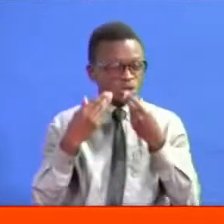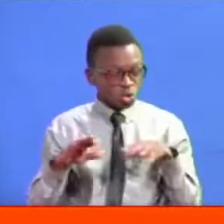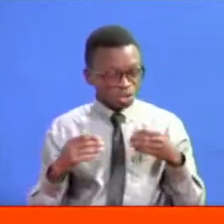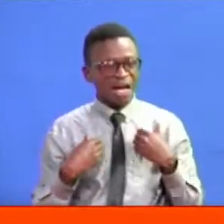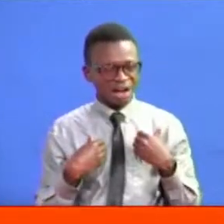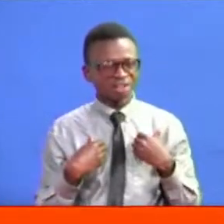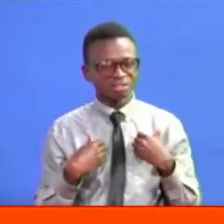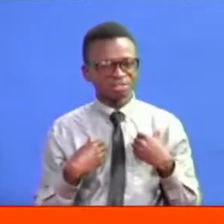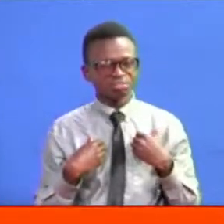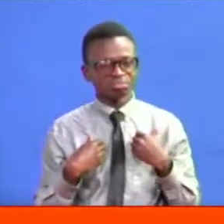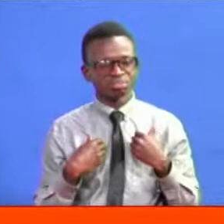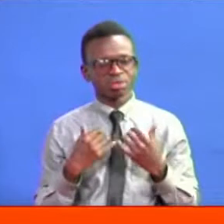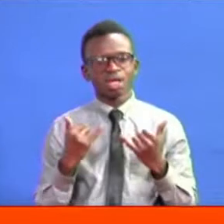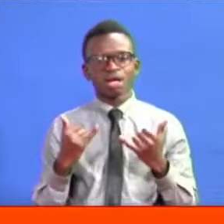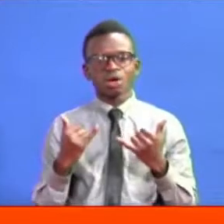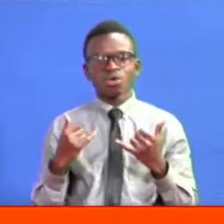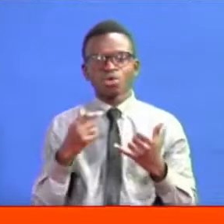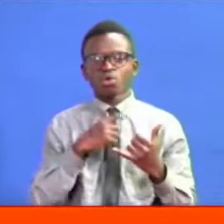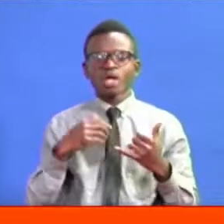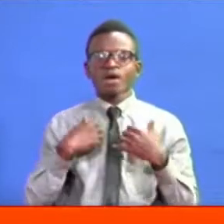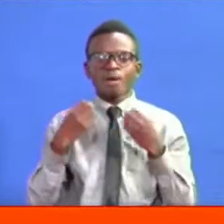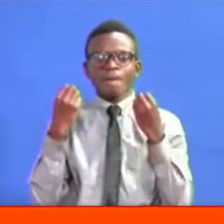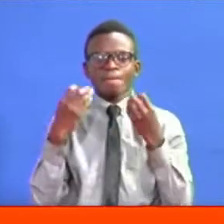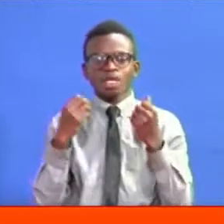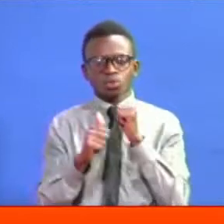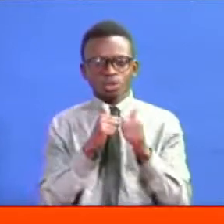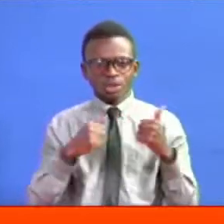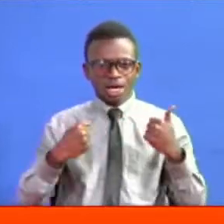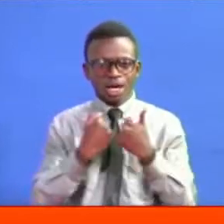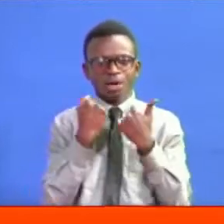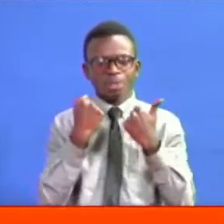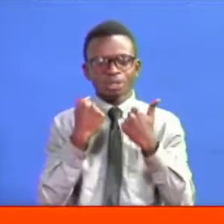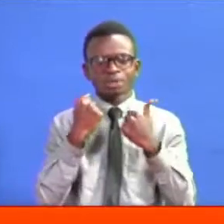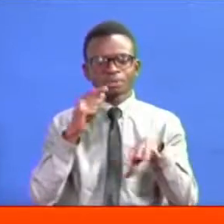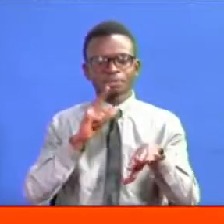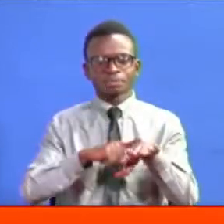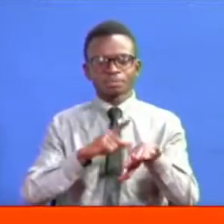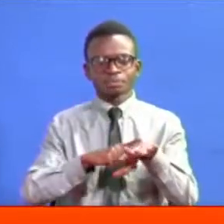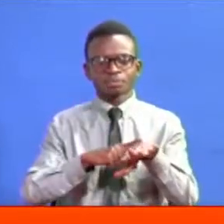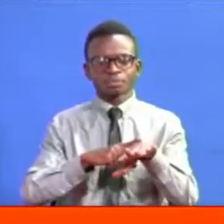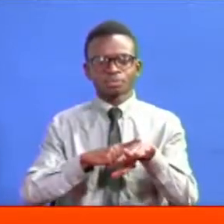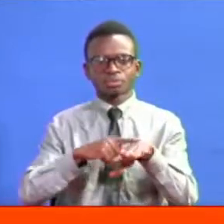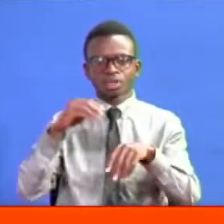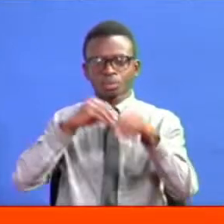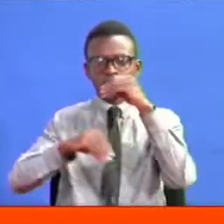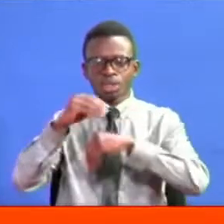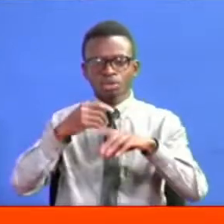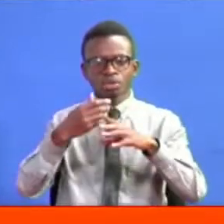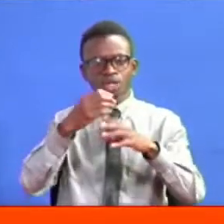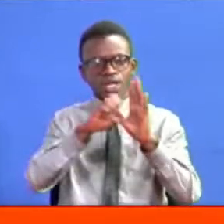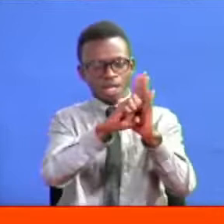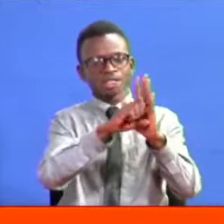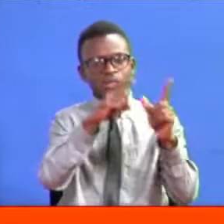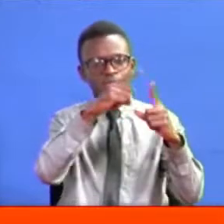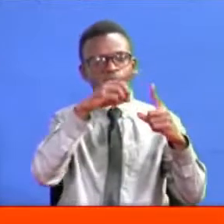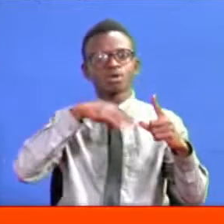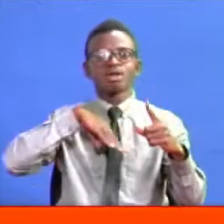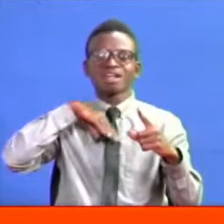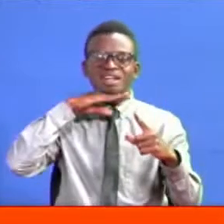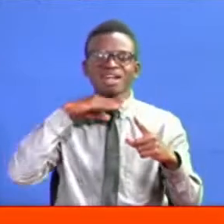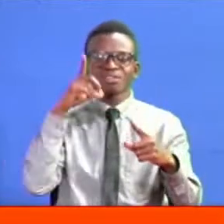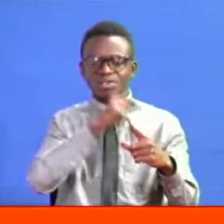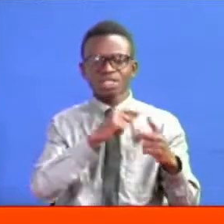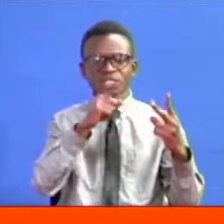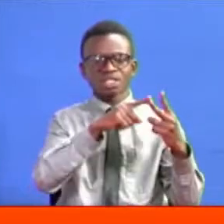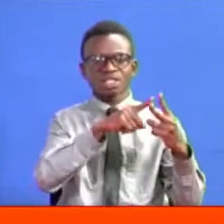na hapo kuna mengi ambayo yamefanyika katika miaka iliyopita, kama watu kupoteza maisha, kupoteza mali zao na